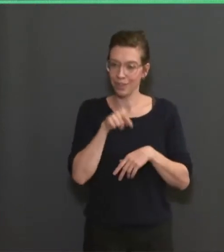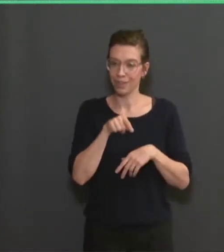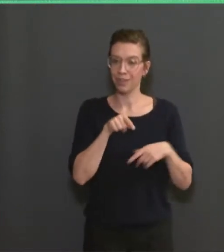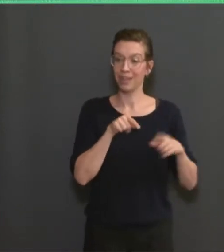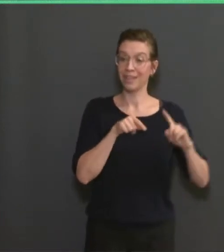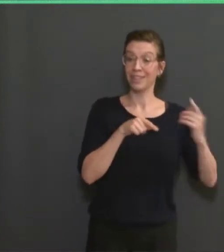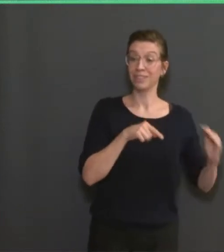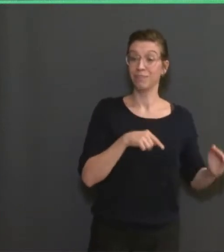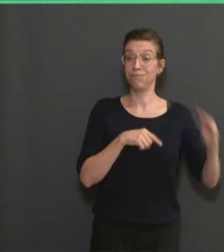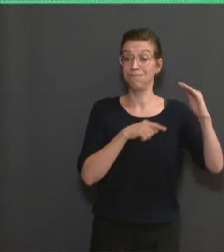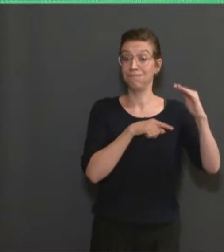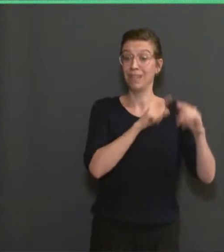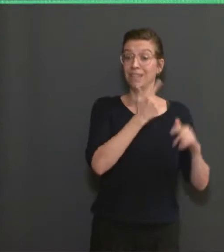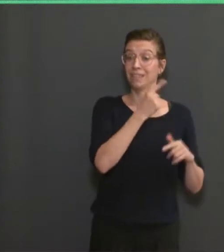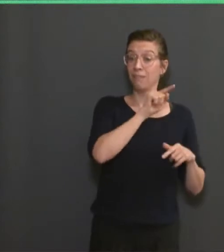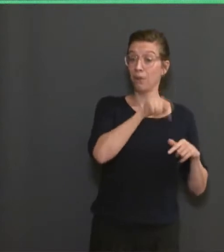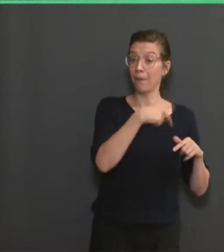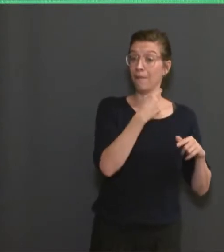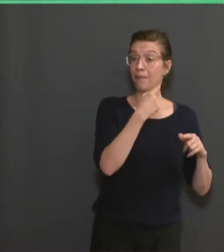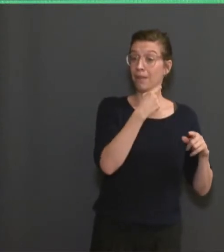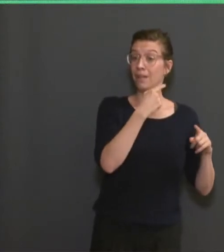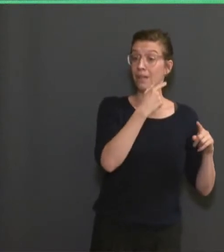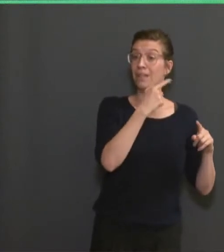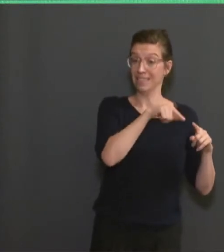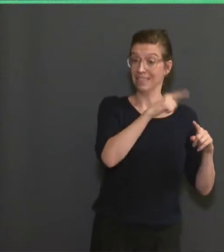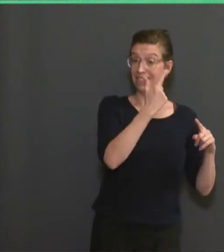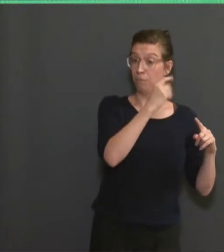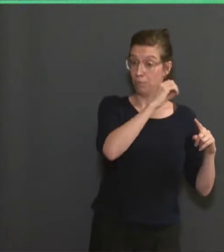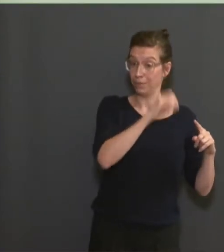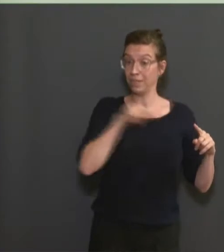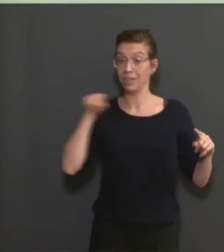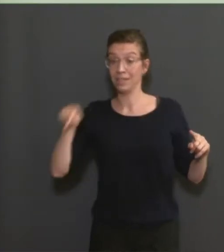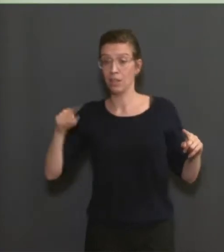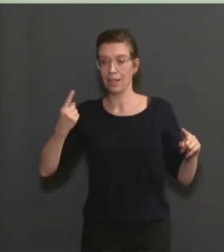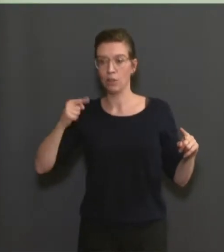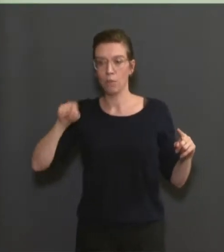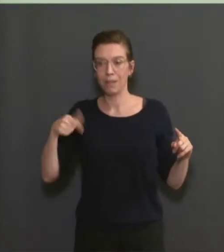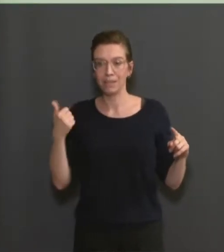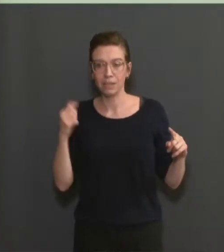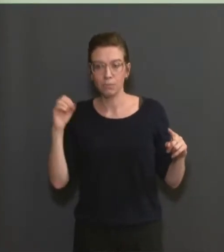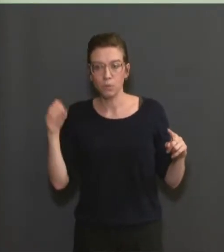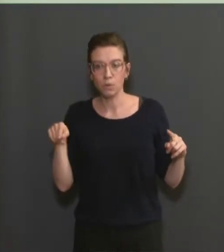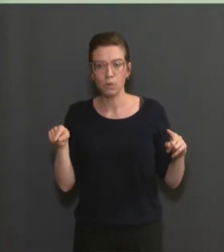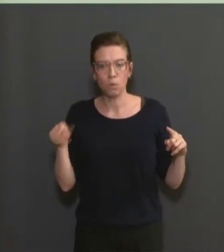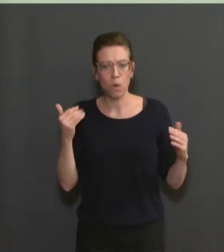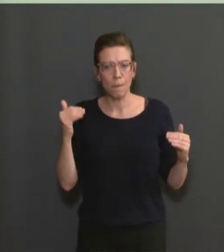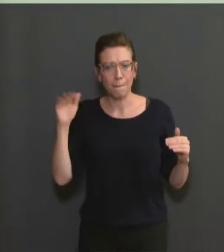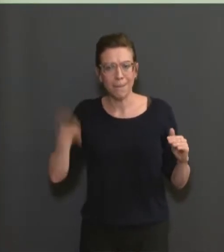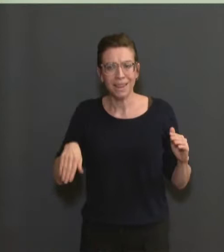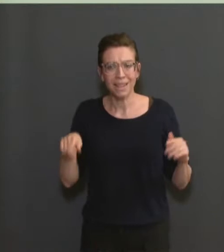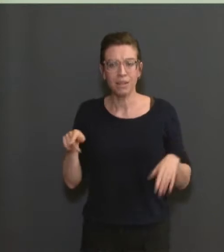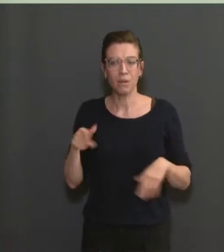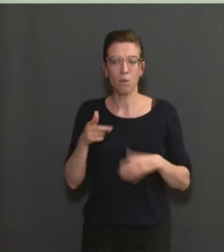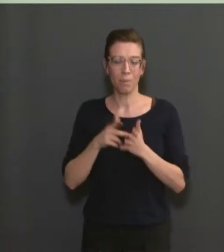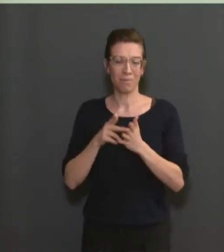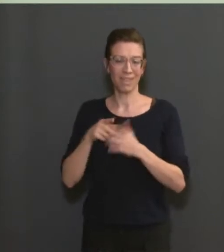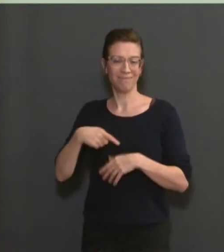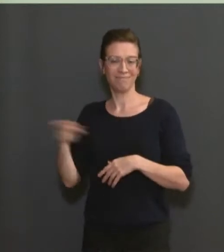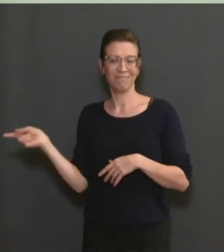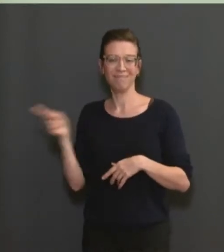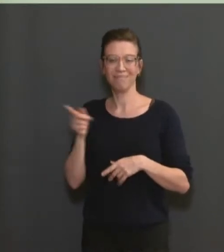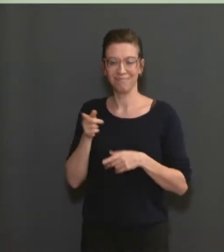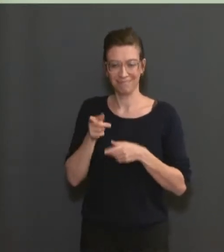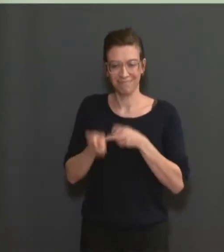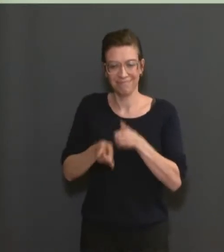de eerste golf. Waarschijnlijk heeft dat te maken omdat ons verzorgend personeel en ons